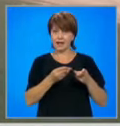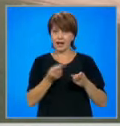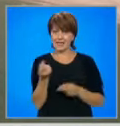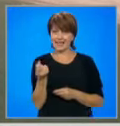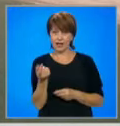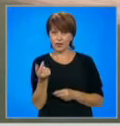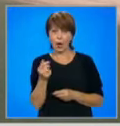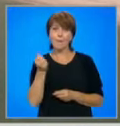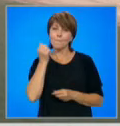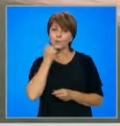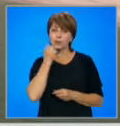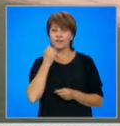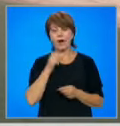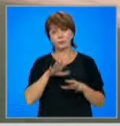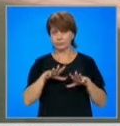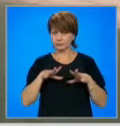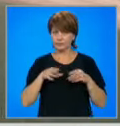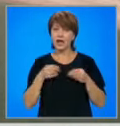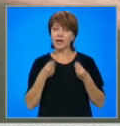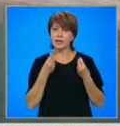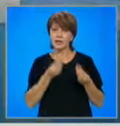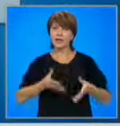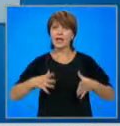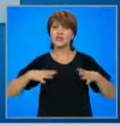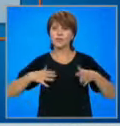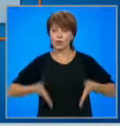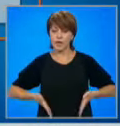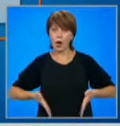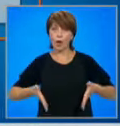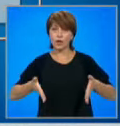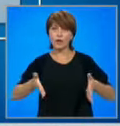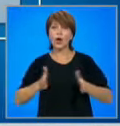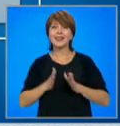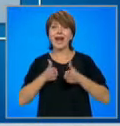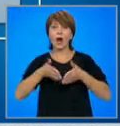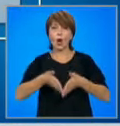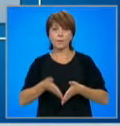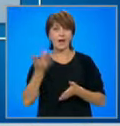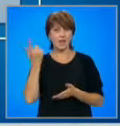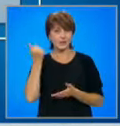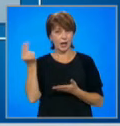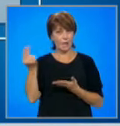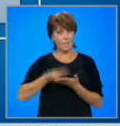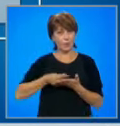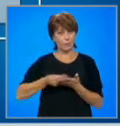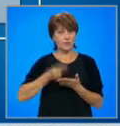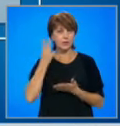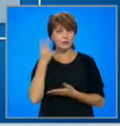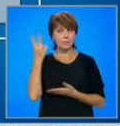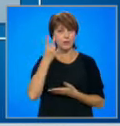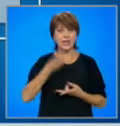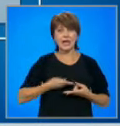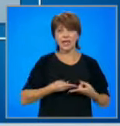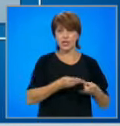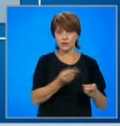Москва пое ангажимент да осигури безопасен коридор за преминаване на товарните кораби. Вчера беше подписано споразумение за износ на зърно,